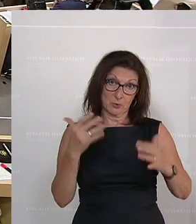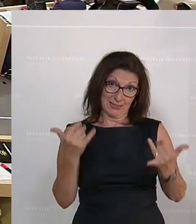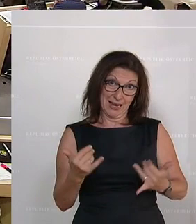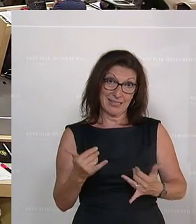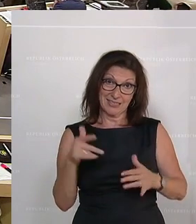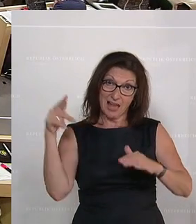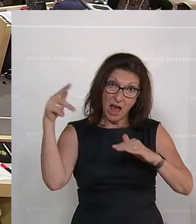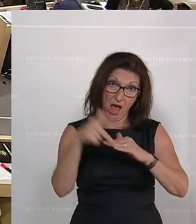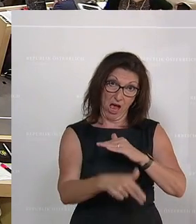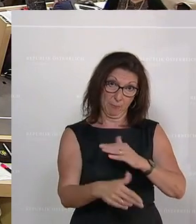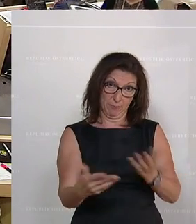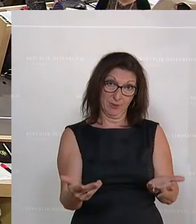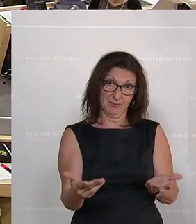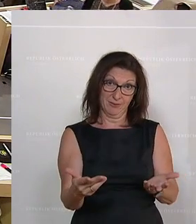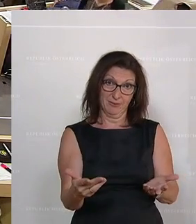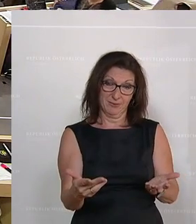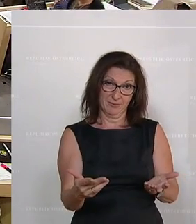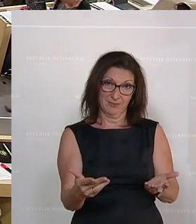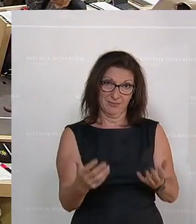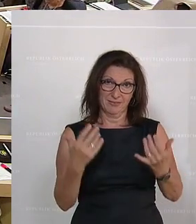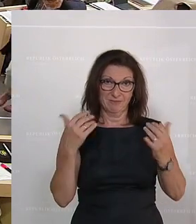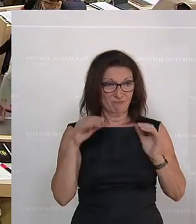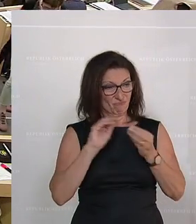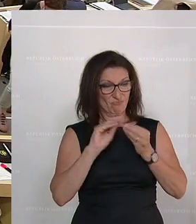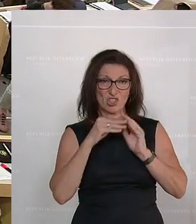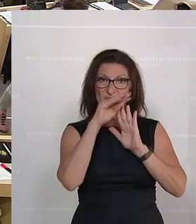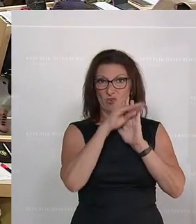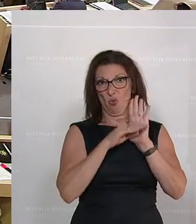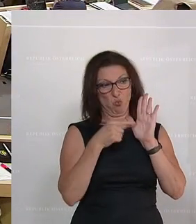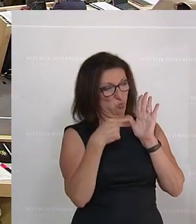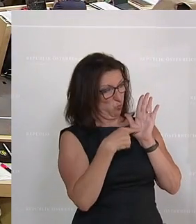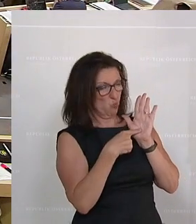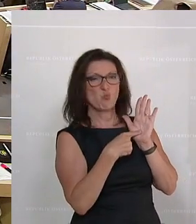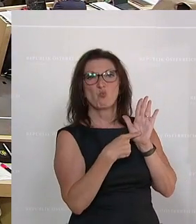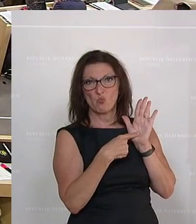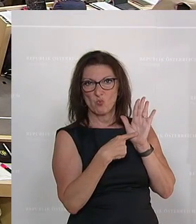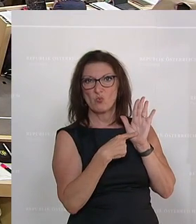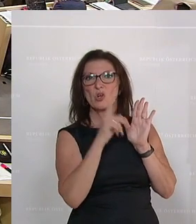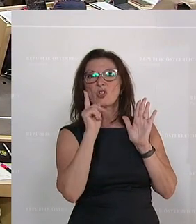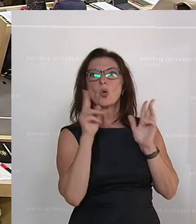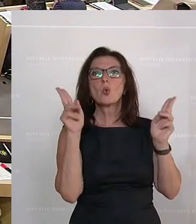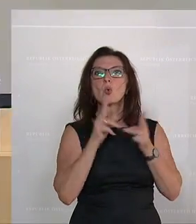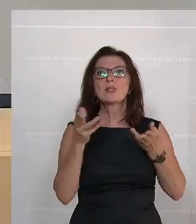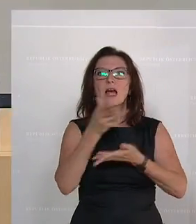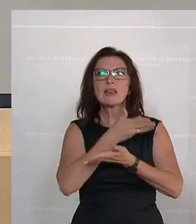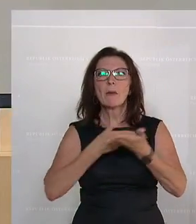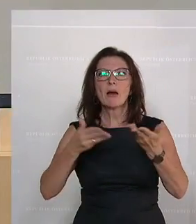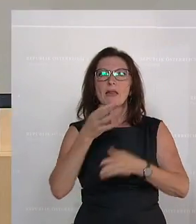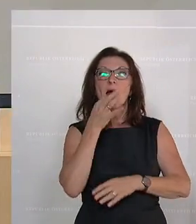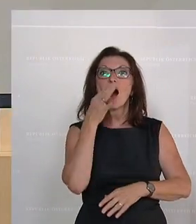unterbrechen ihre rede damit wir geschäfte ordnungsgemäß zum aufruf der kurzen debatte zur